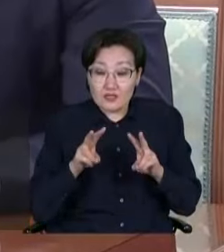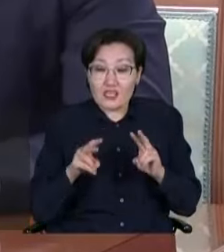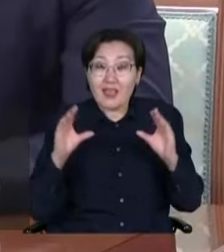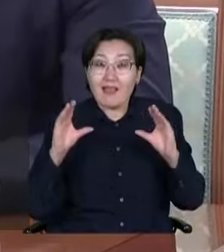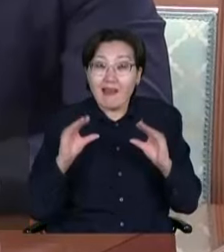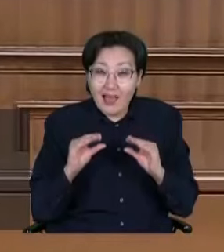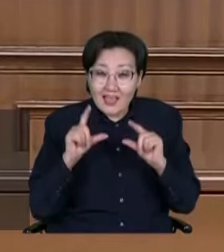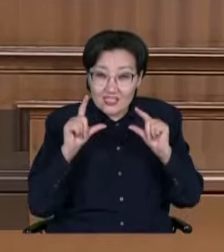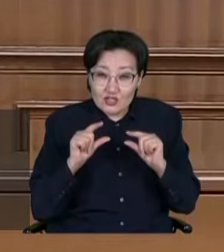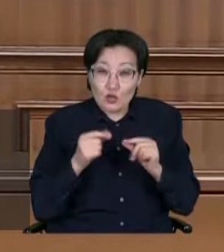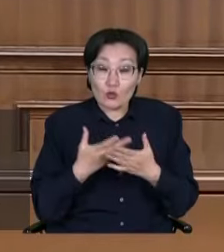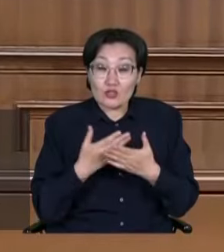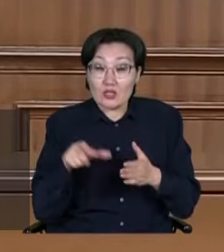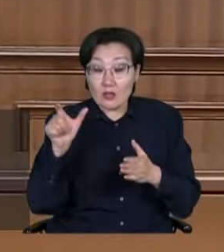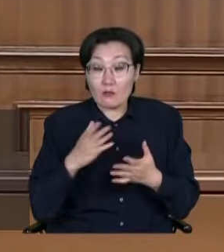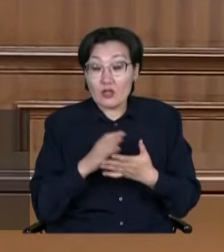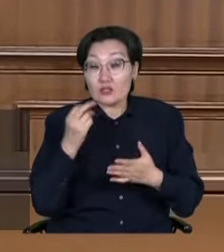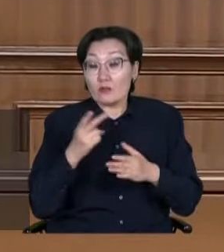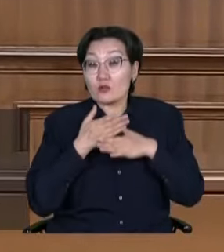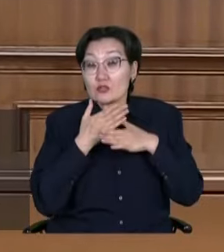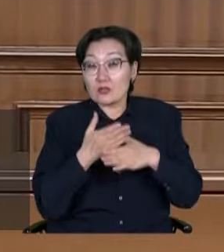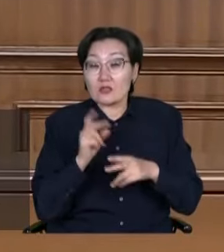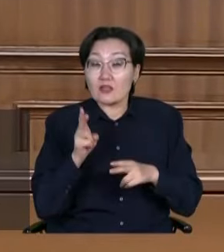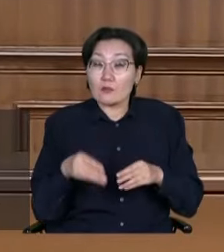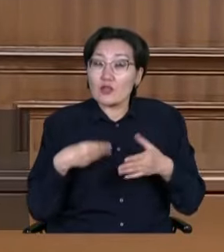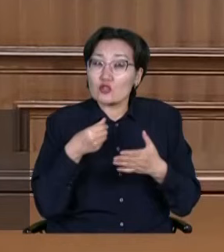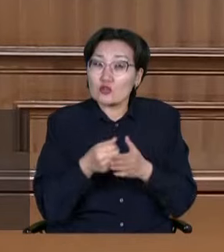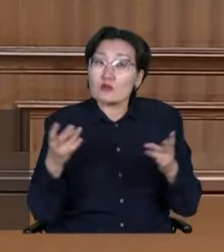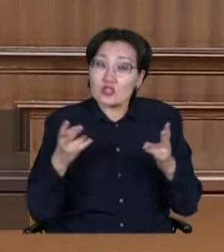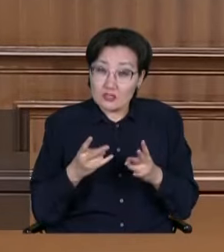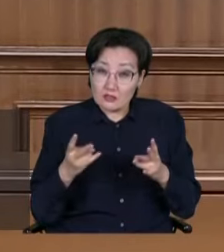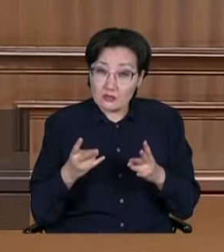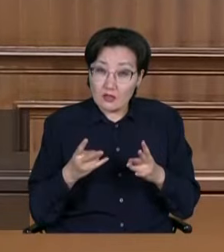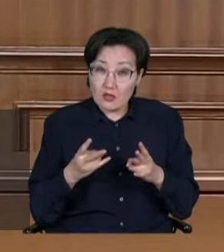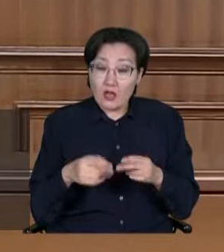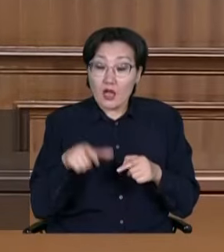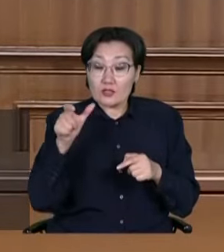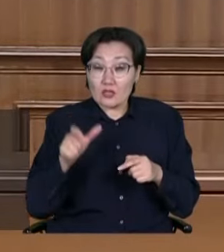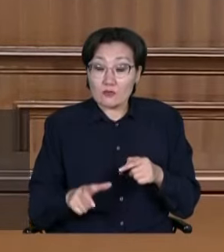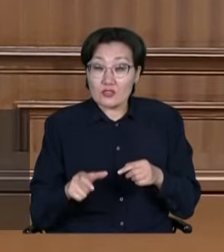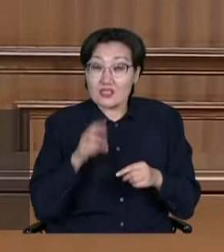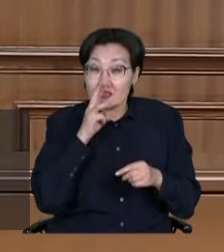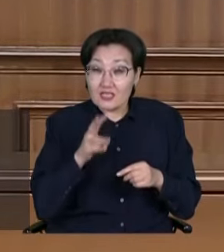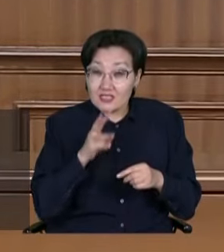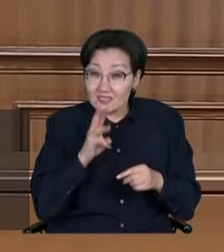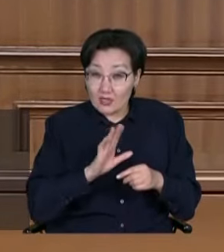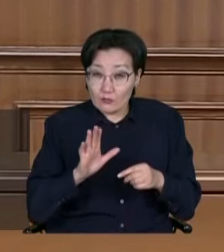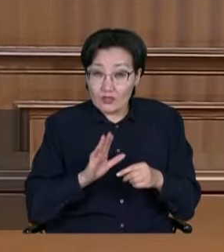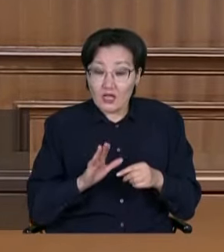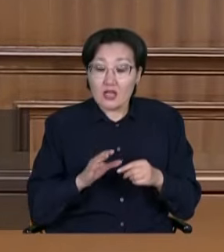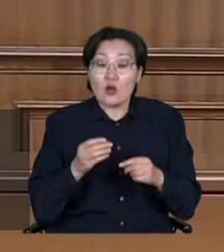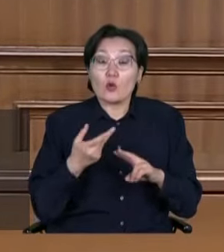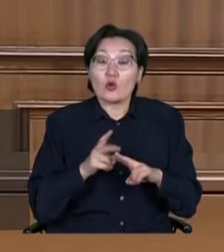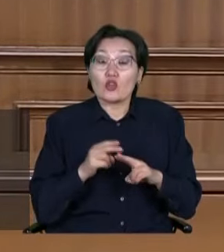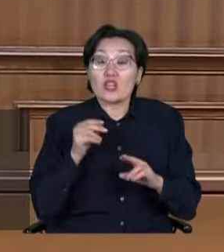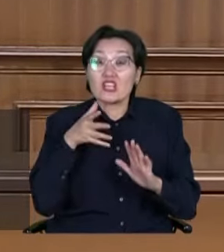көрсететін адамдар бар. Әлеуметтік көмекті кімге беру қажеттігі адамның кірісіне емес, шығысына